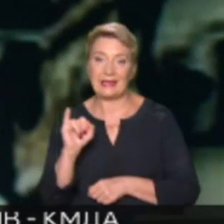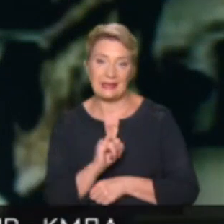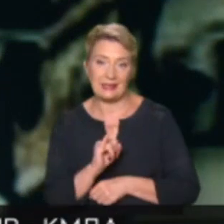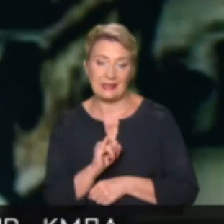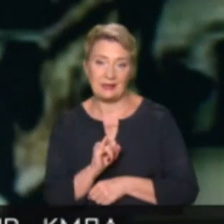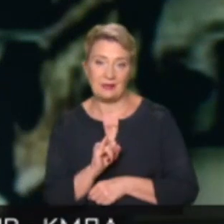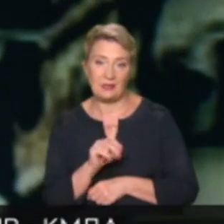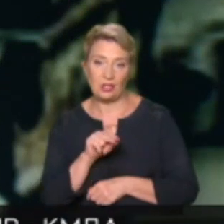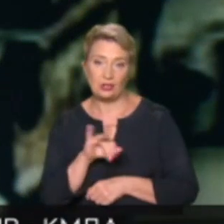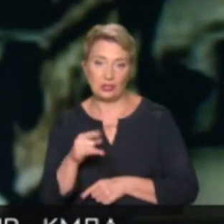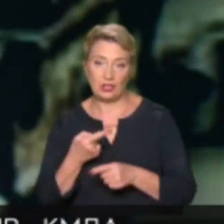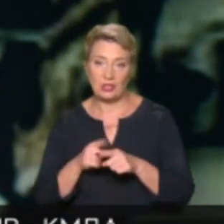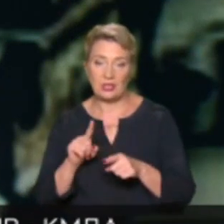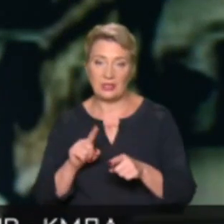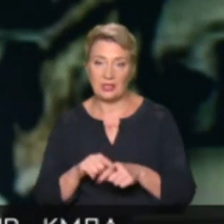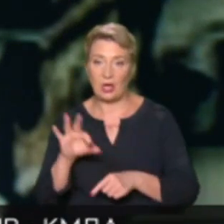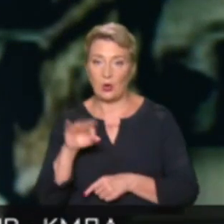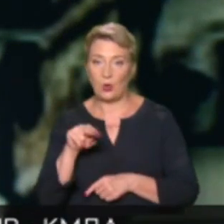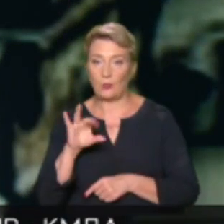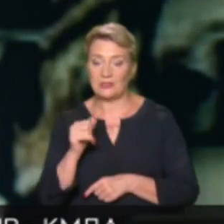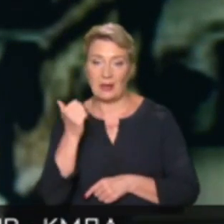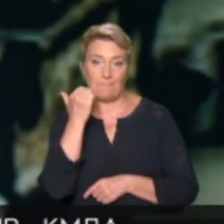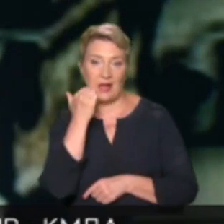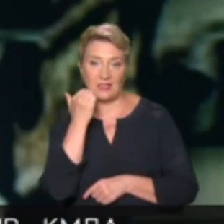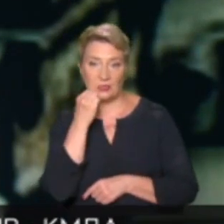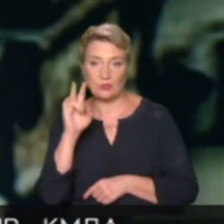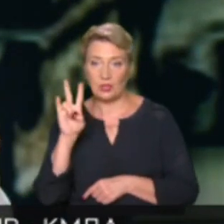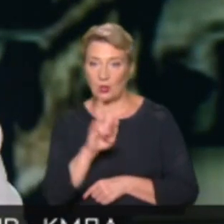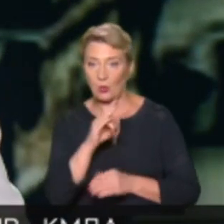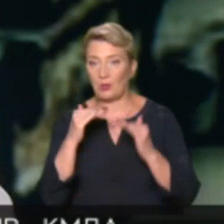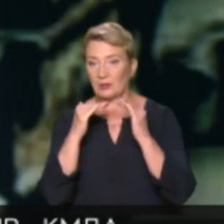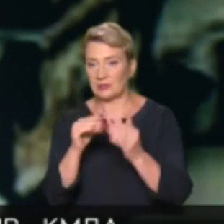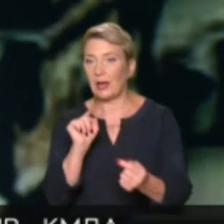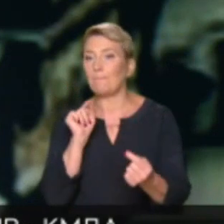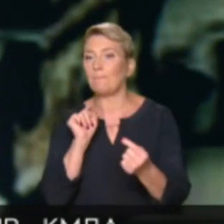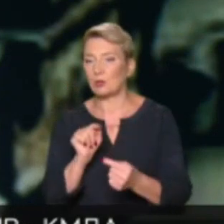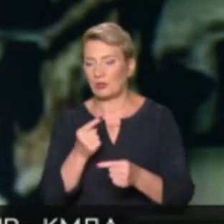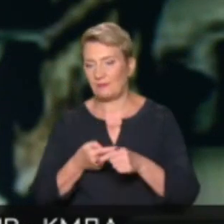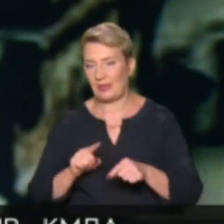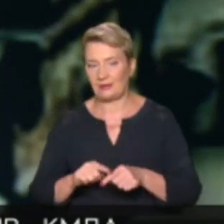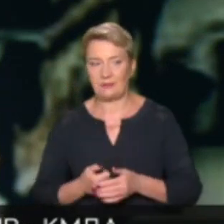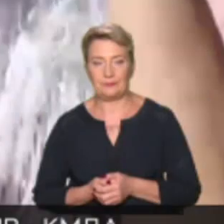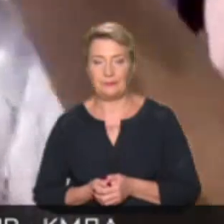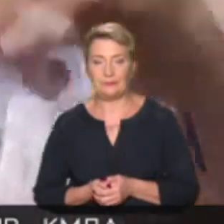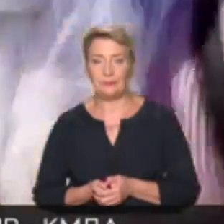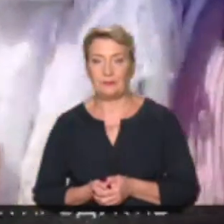ченці УПЦ Московського патріархату проти цього. Ще давайте подивимось.